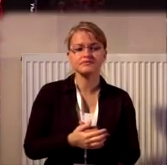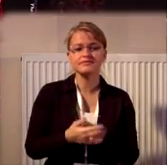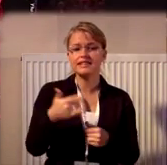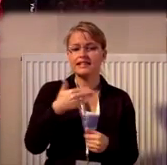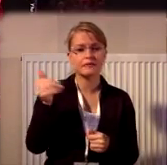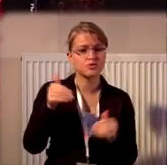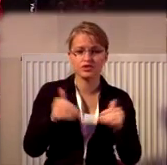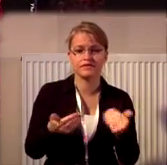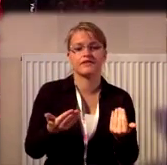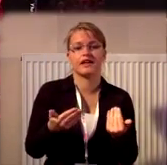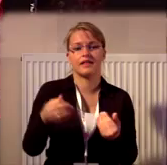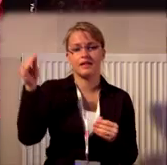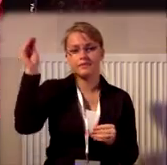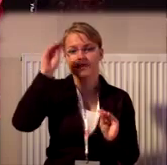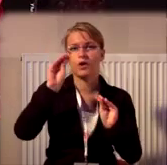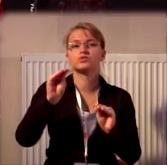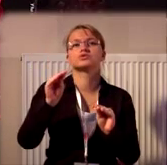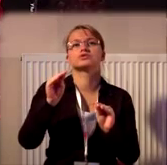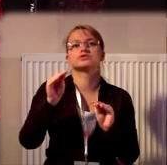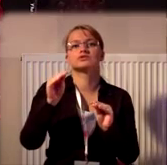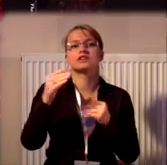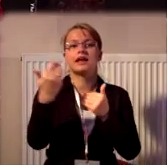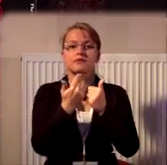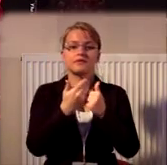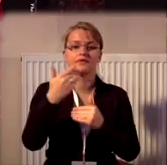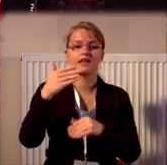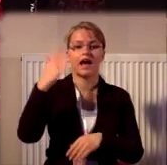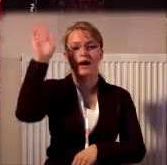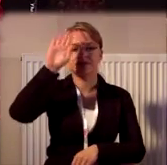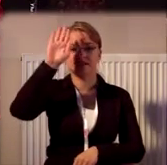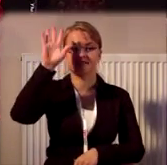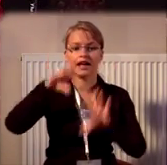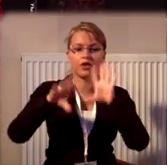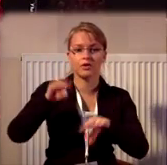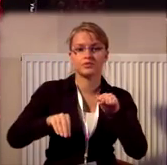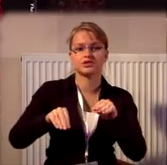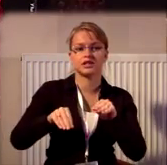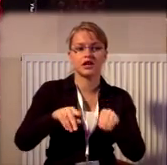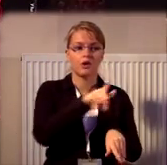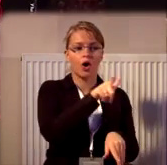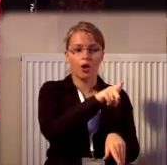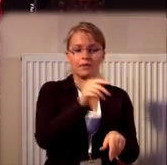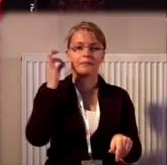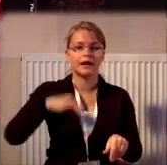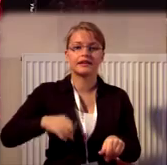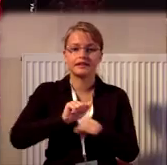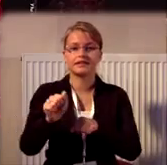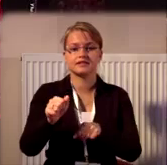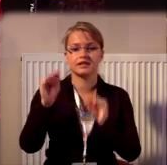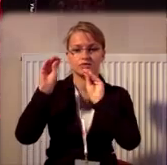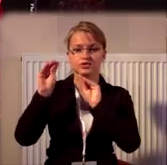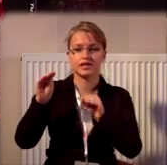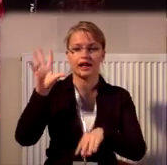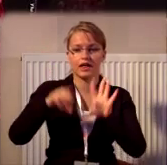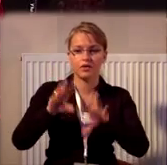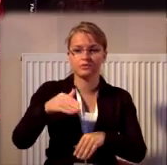ich pewnych pojęć matematycznych, abstrakcyjnych, tudzież ekonomicznych, ponieważ obie jesteśmy nauczycielkami przedmiotów ekonomicznych.